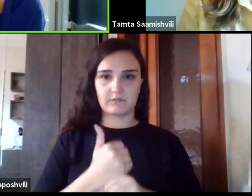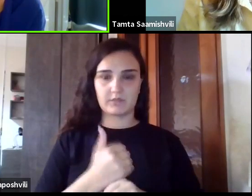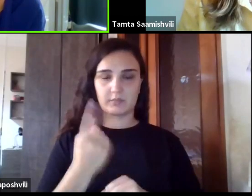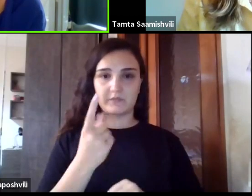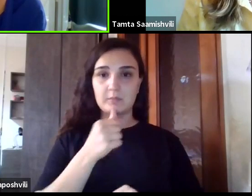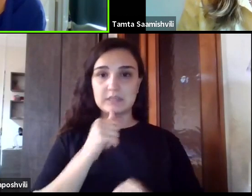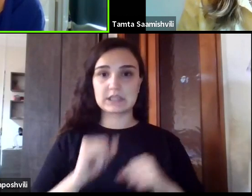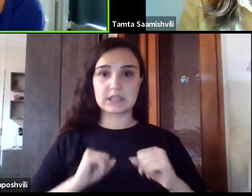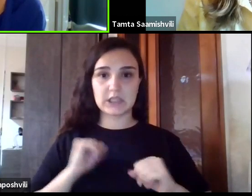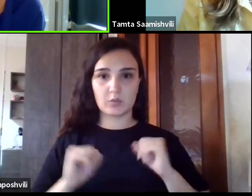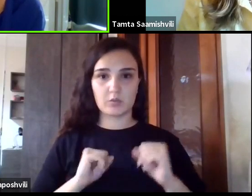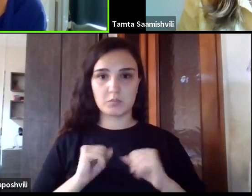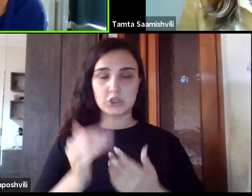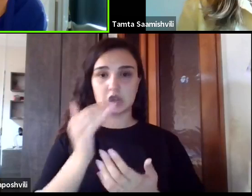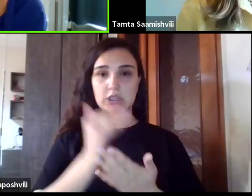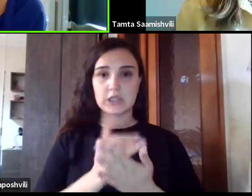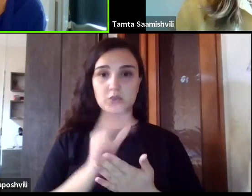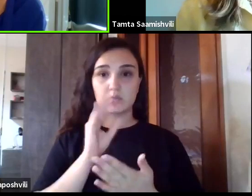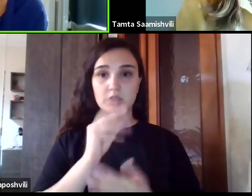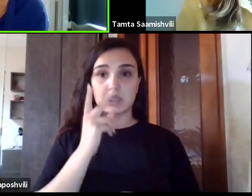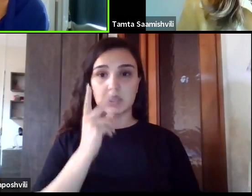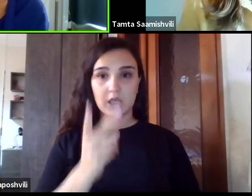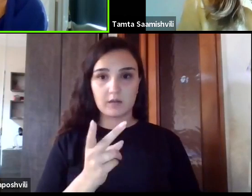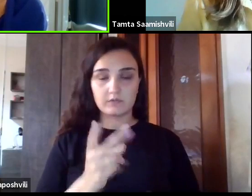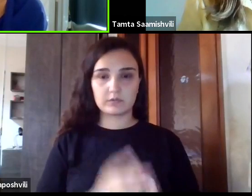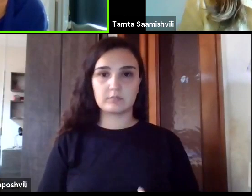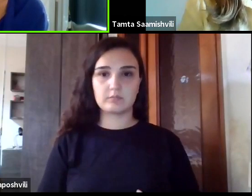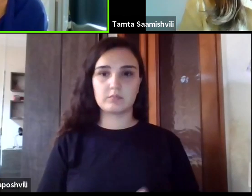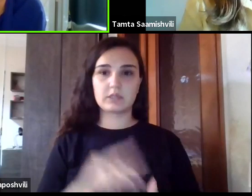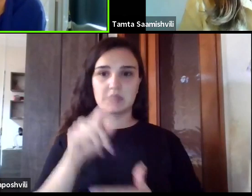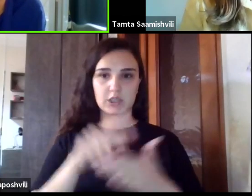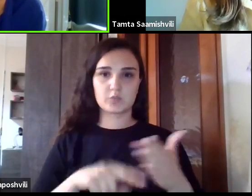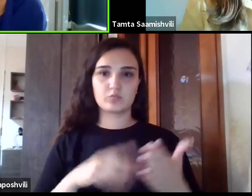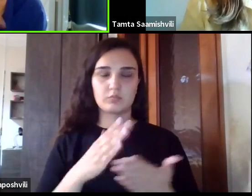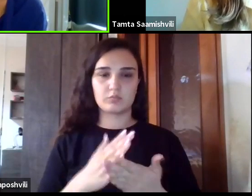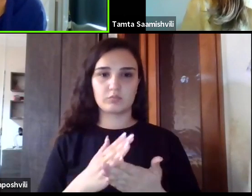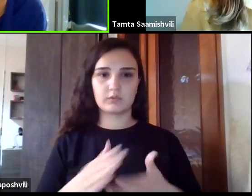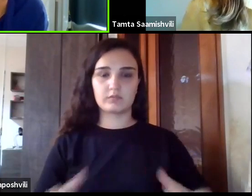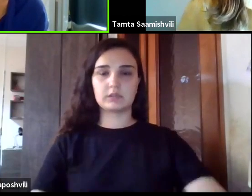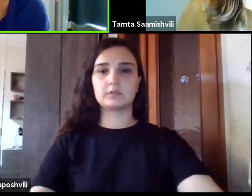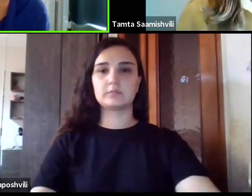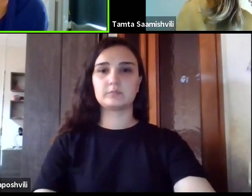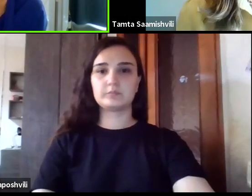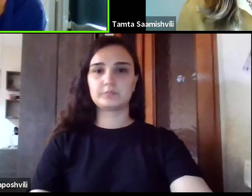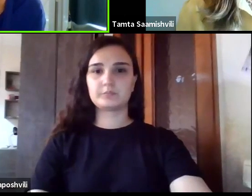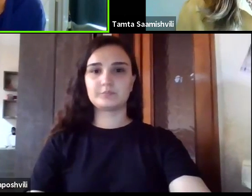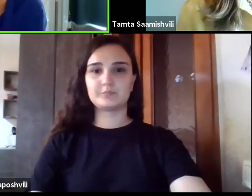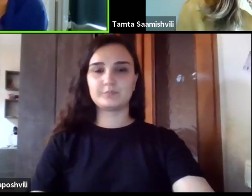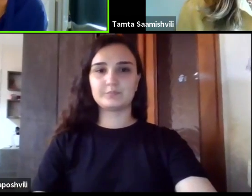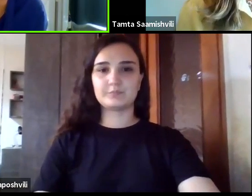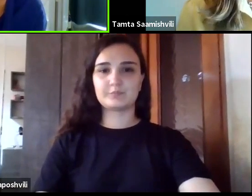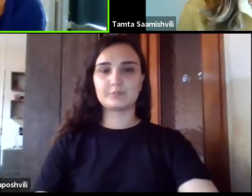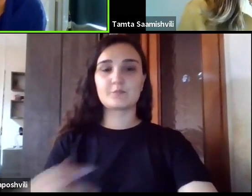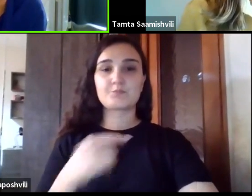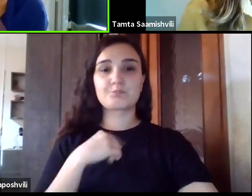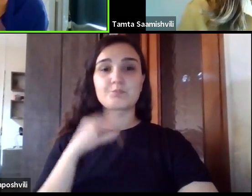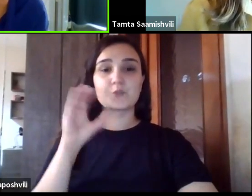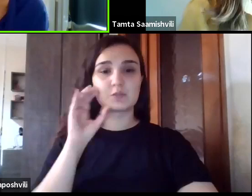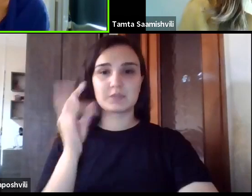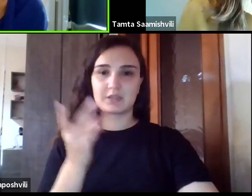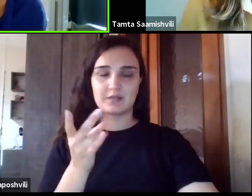მცდელობა. შედეგს როდესაც ნახავთ, მე დარწმუნებული ვარ, რომ არც ჩემი მოსმენაც აქ ჭირდებათ და არც